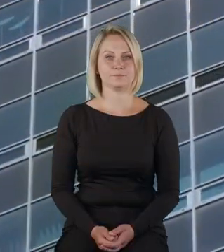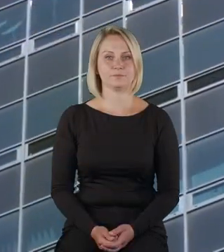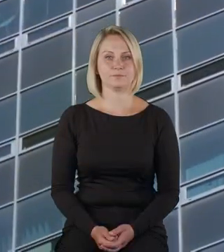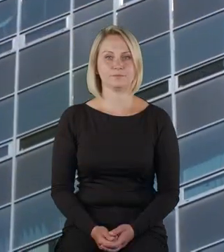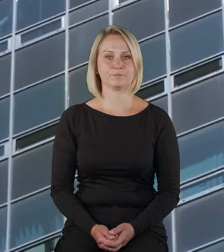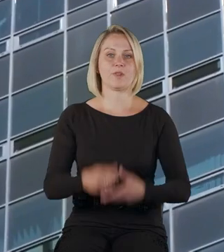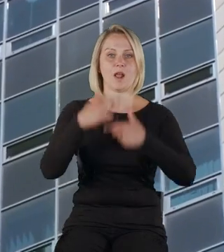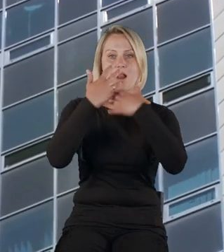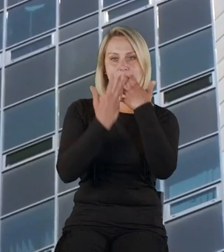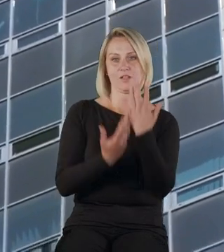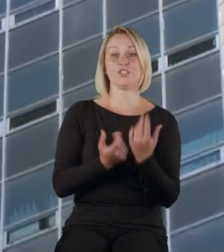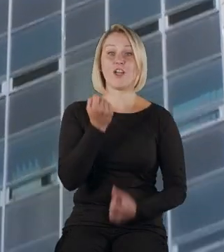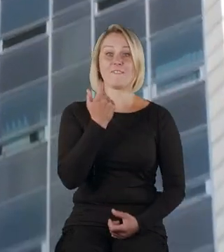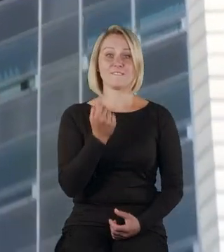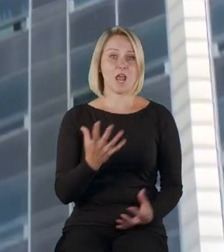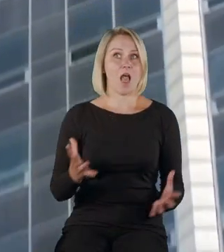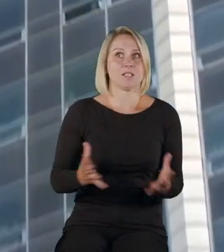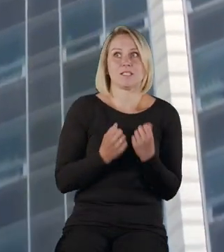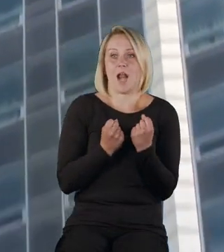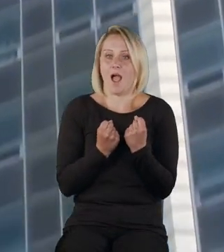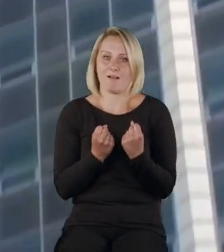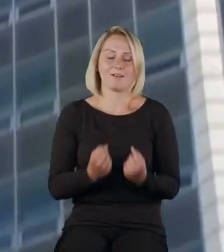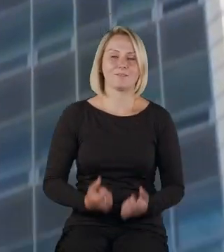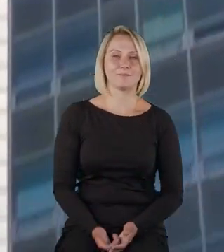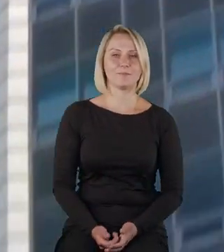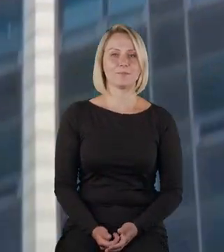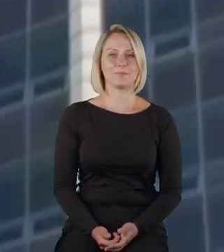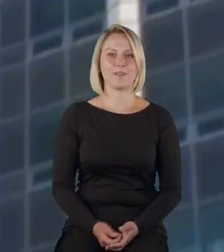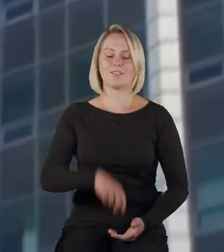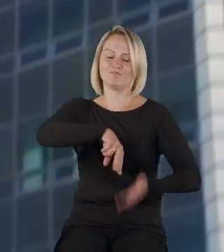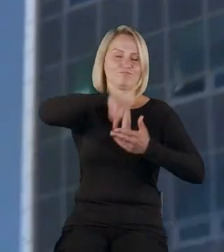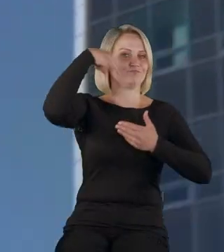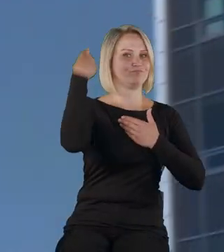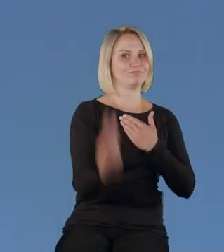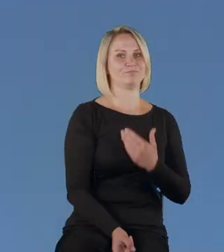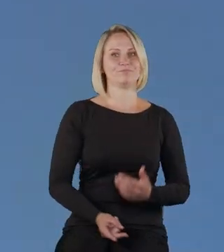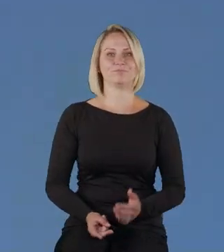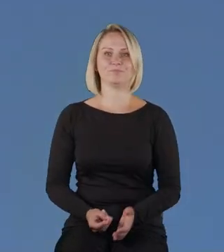Odliczanie, chwila strachu i skok.